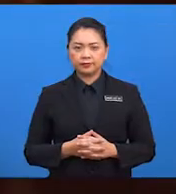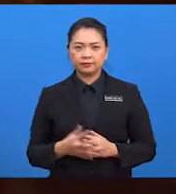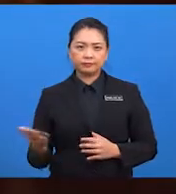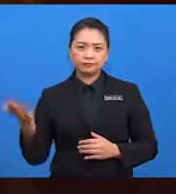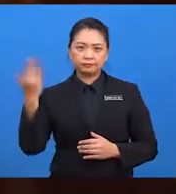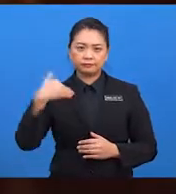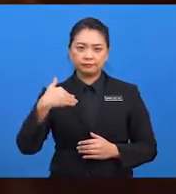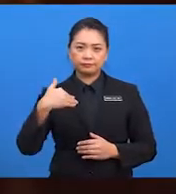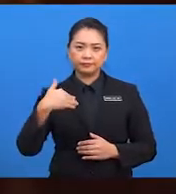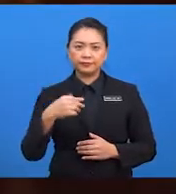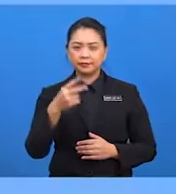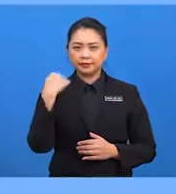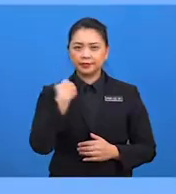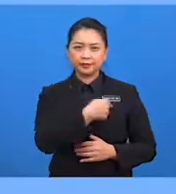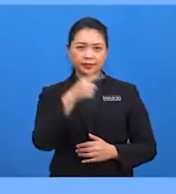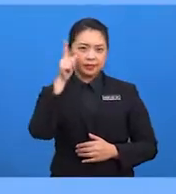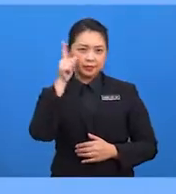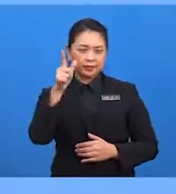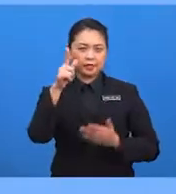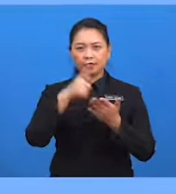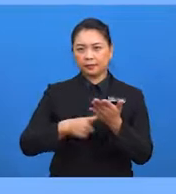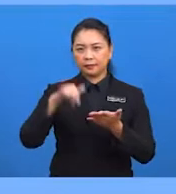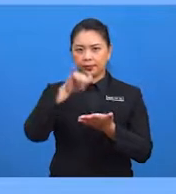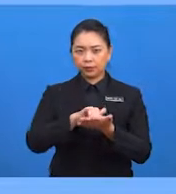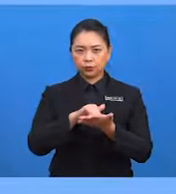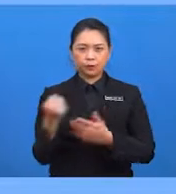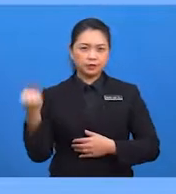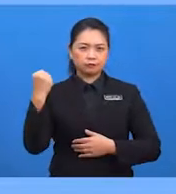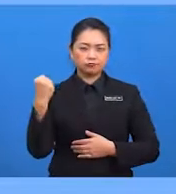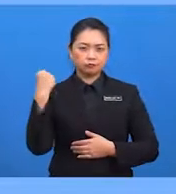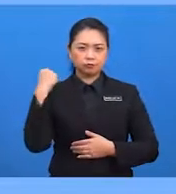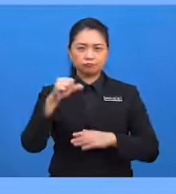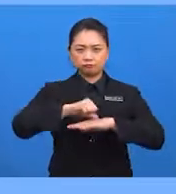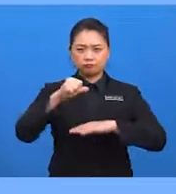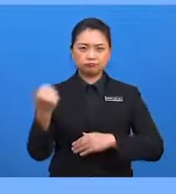Jom, mari kita lihat apa itu asid kuat.